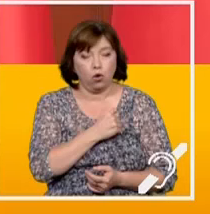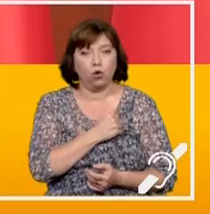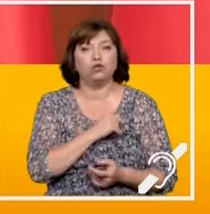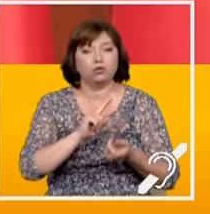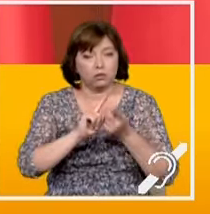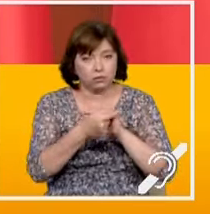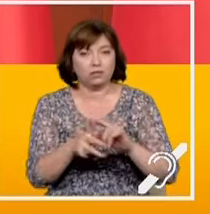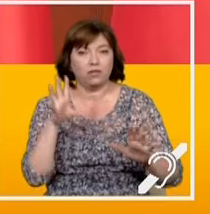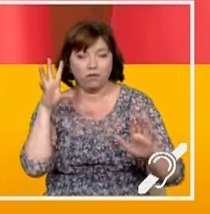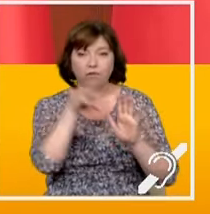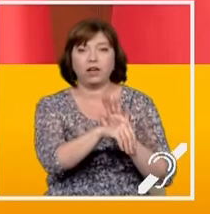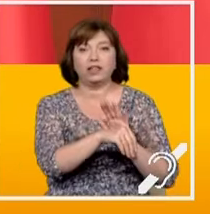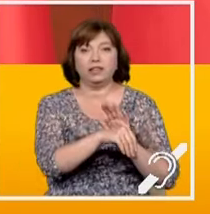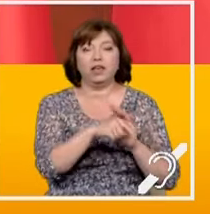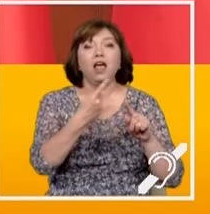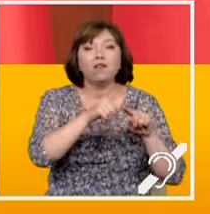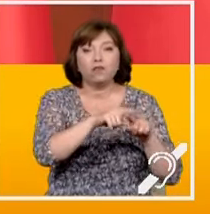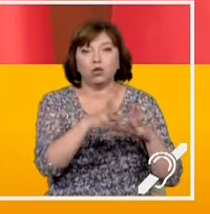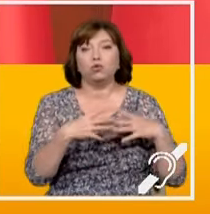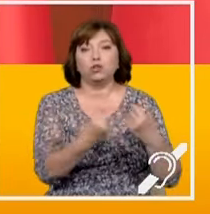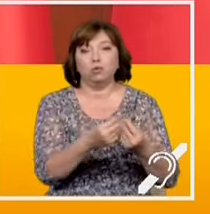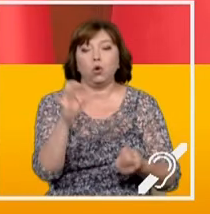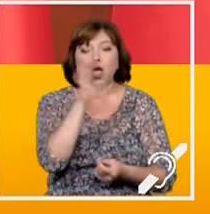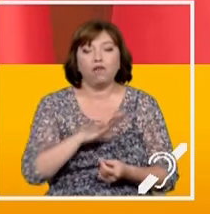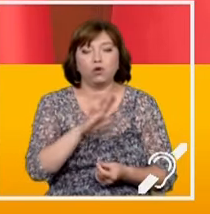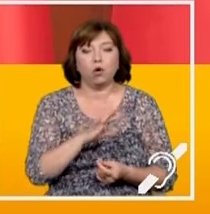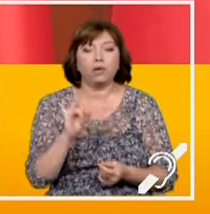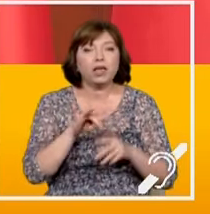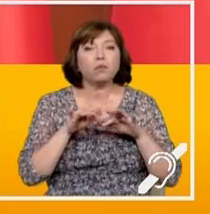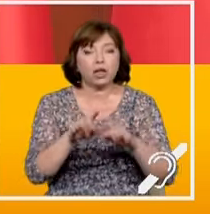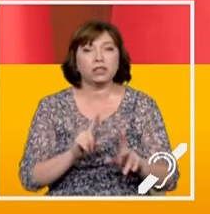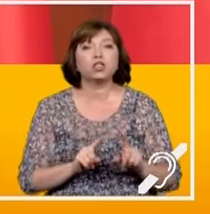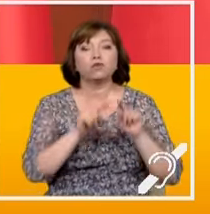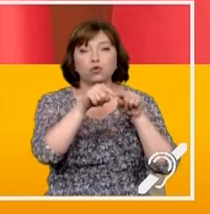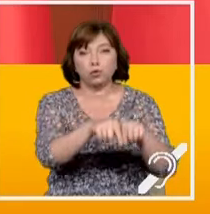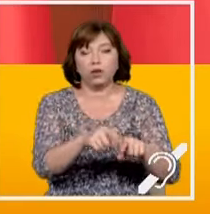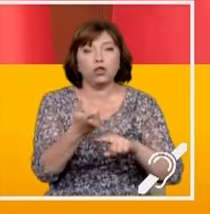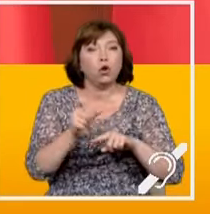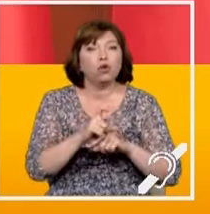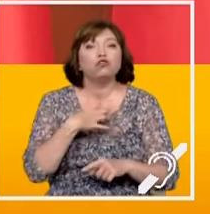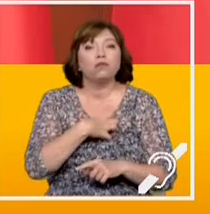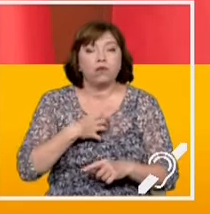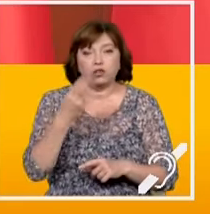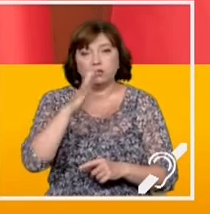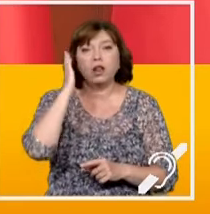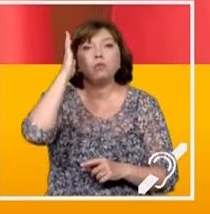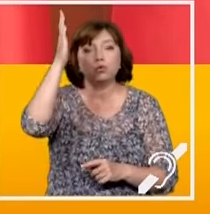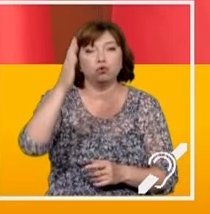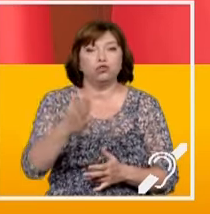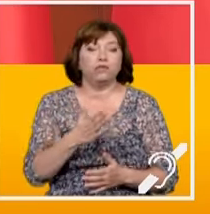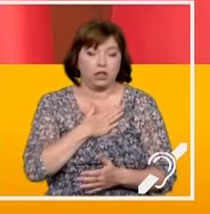să devină parte a acestei familii europene, iar procesul de aderare este esențial pentru viitorul